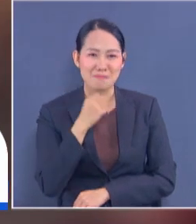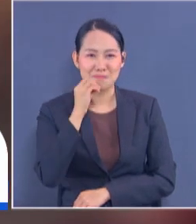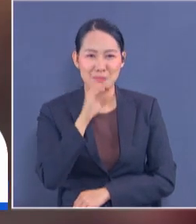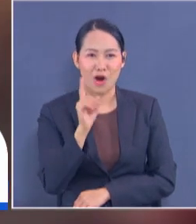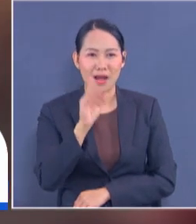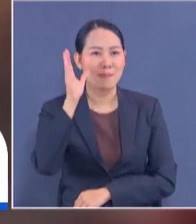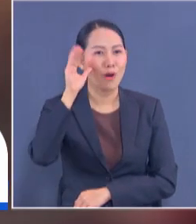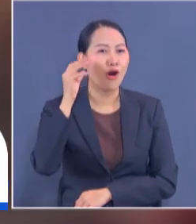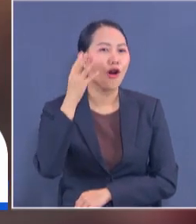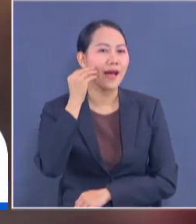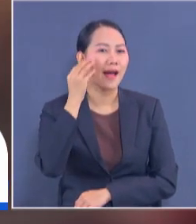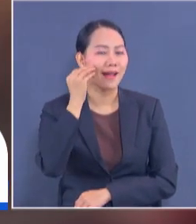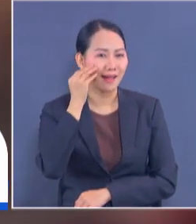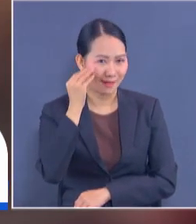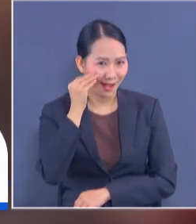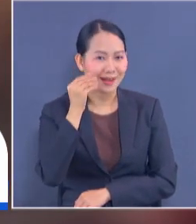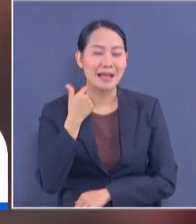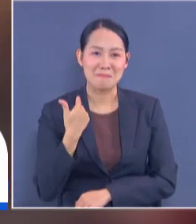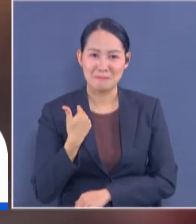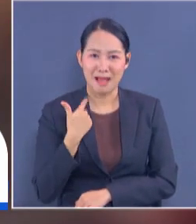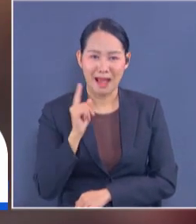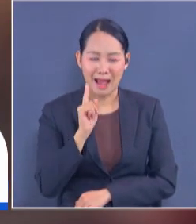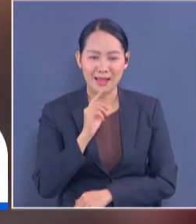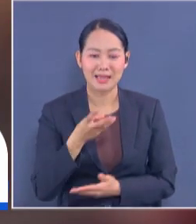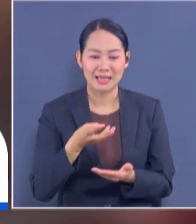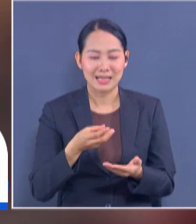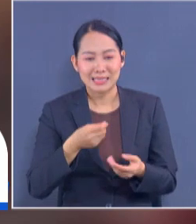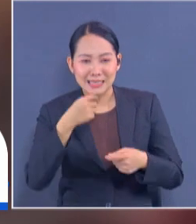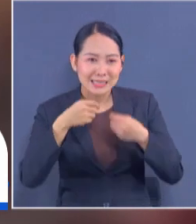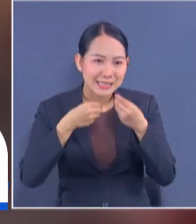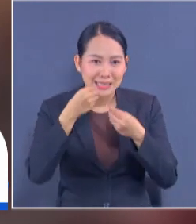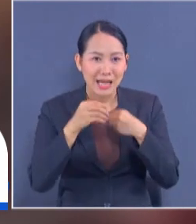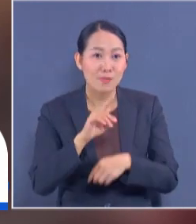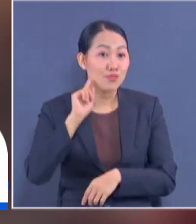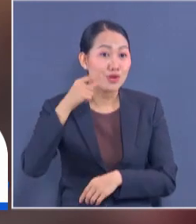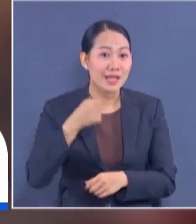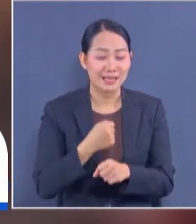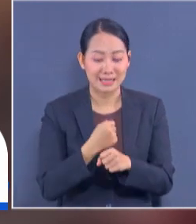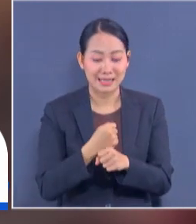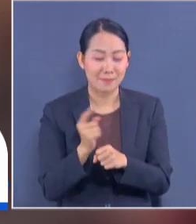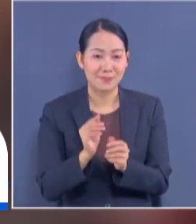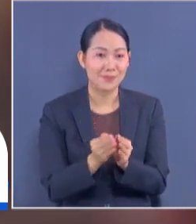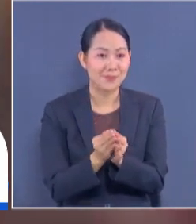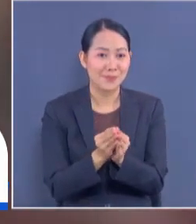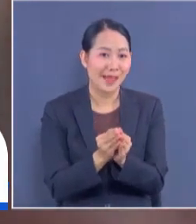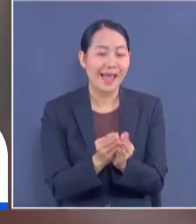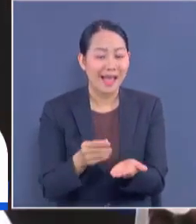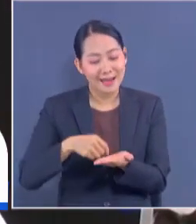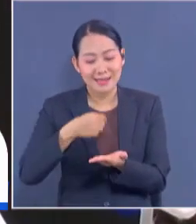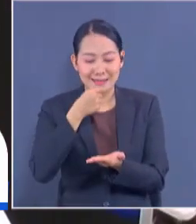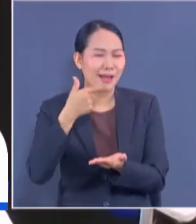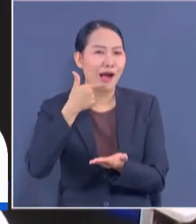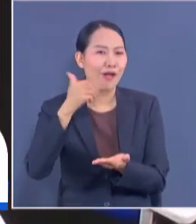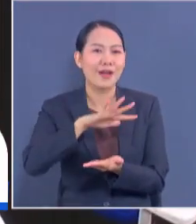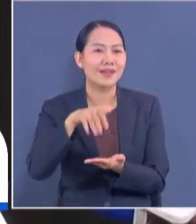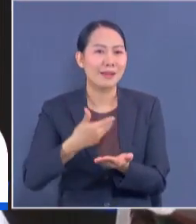พร้อมทั้งมีโอกาสได้ชิมอาหารฝีมือของยาย่าด้วยงานนี้ก็เลยหยอดหวานเลยค่ะว่าแฟนสาวเนี่ยทำเมนูอะไรก็อร่อยค่ะ